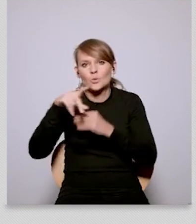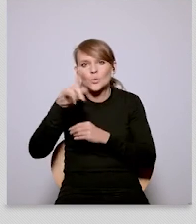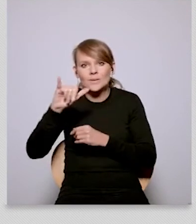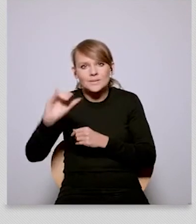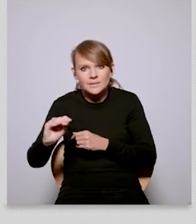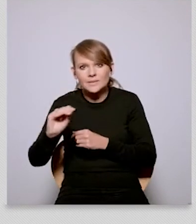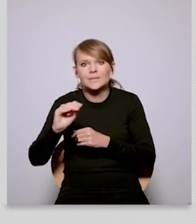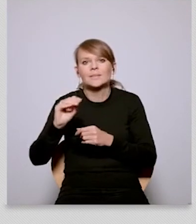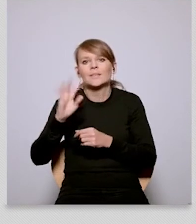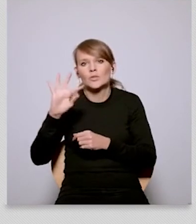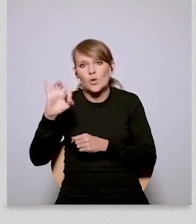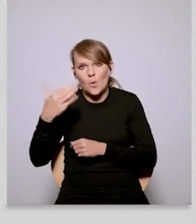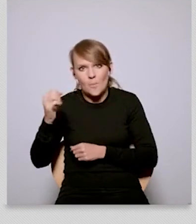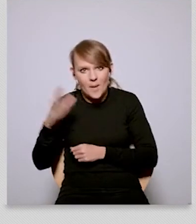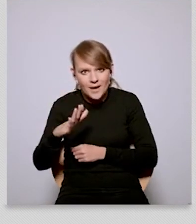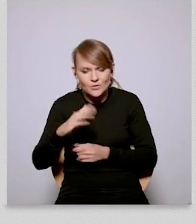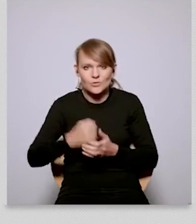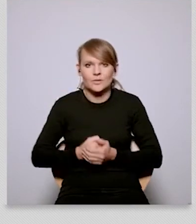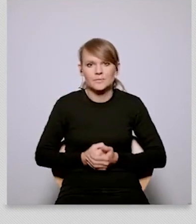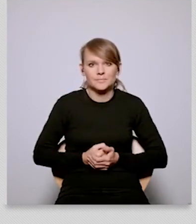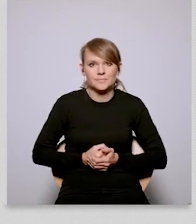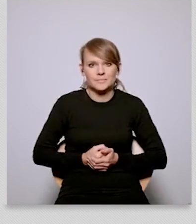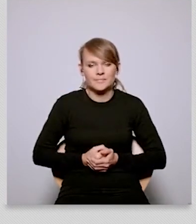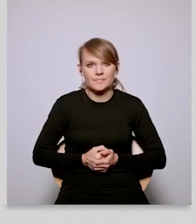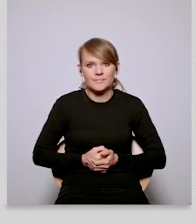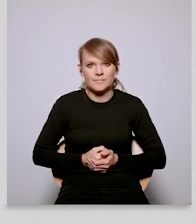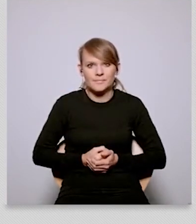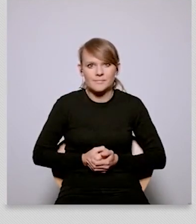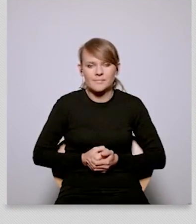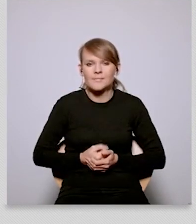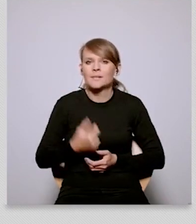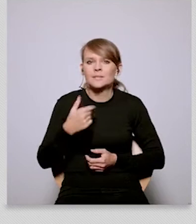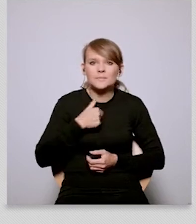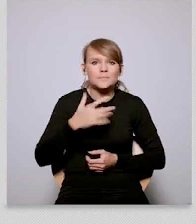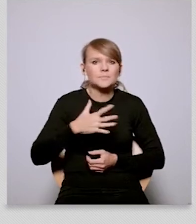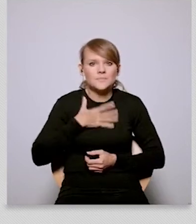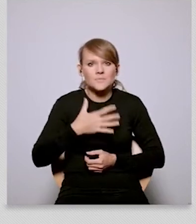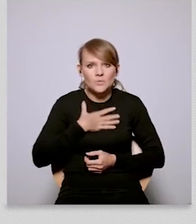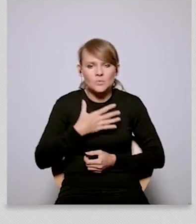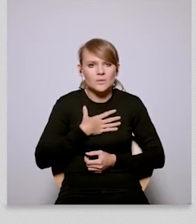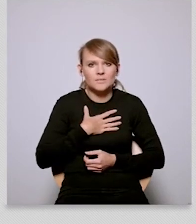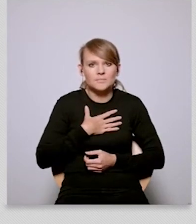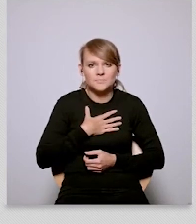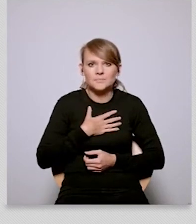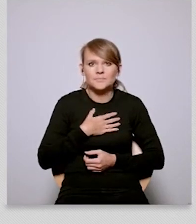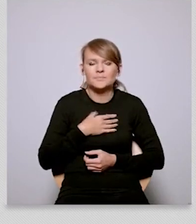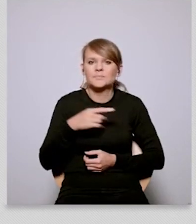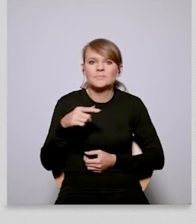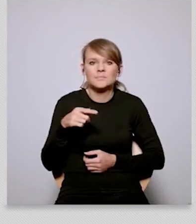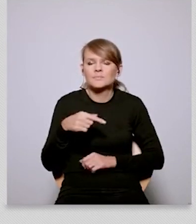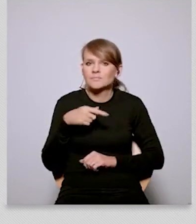Tomasz mianowicie ja mam takie wrażenie że interesuje mnie ten